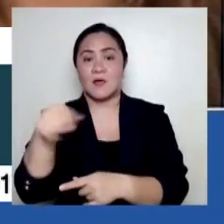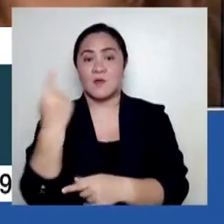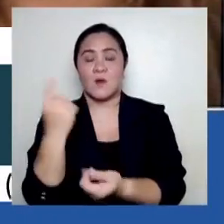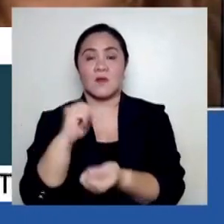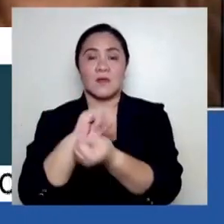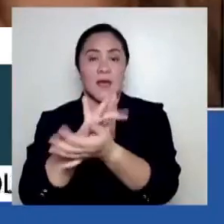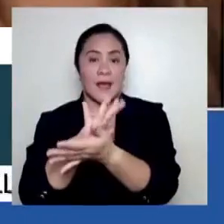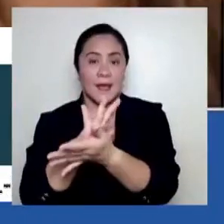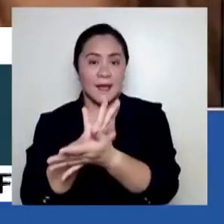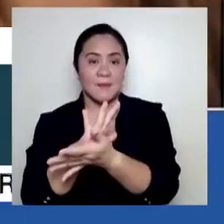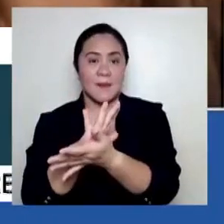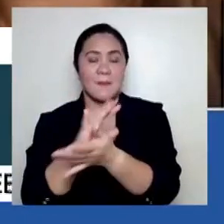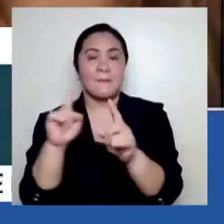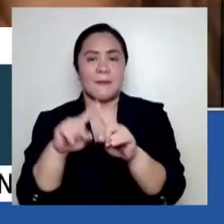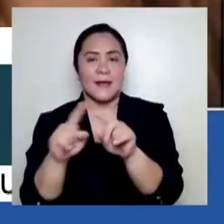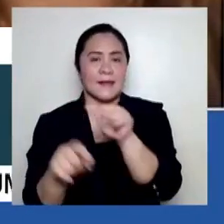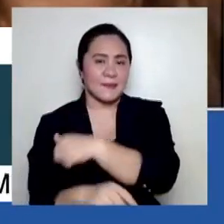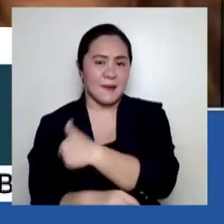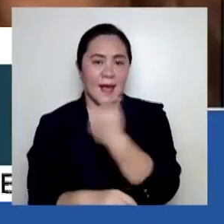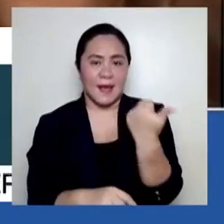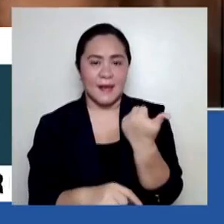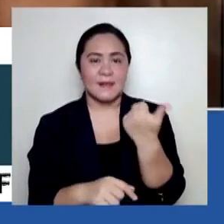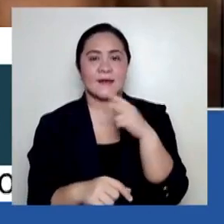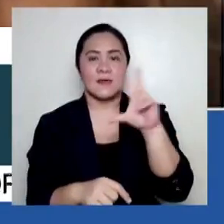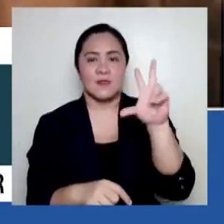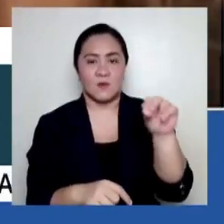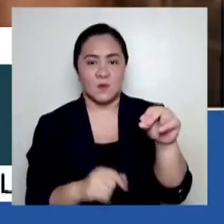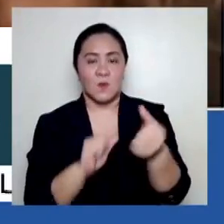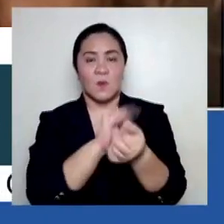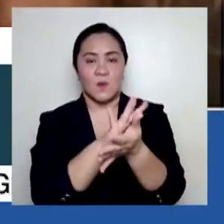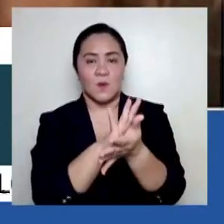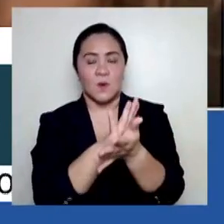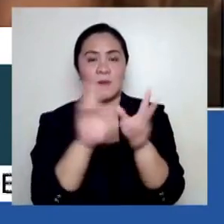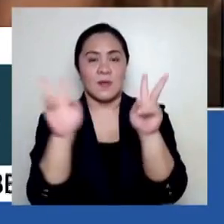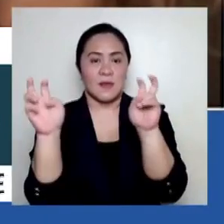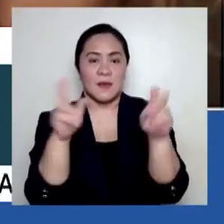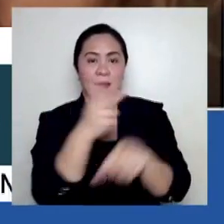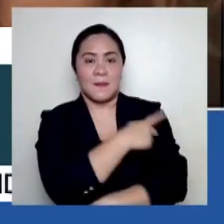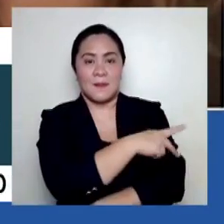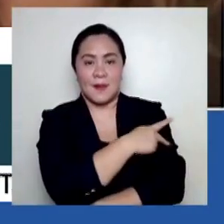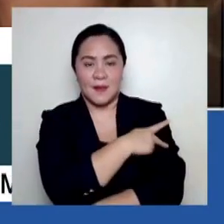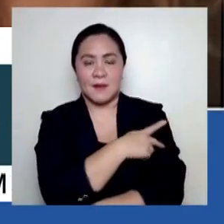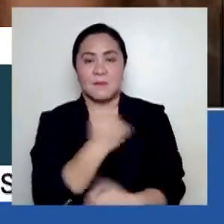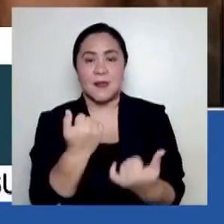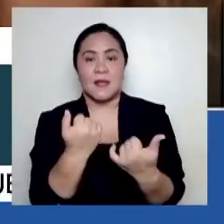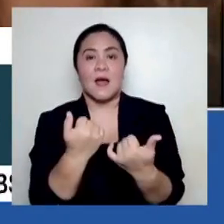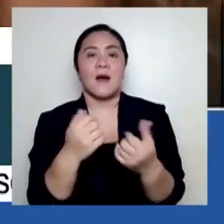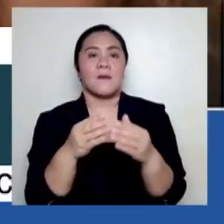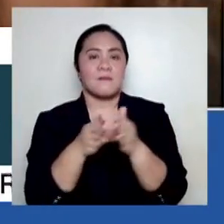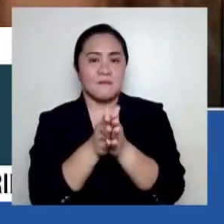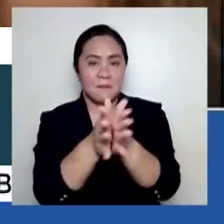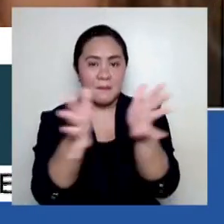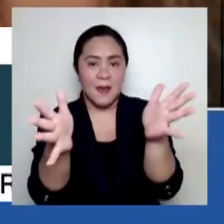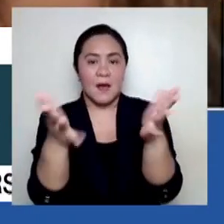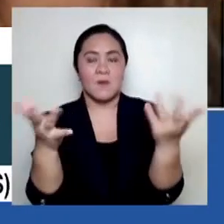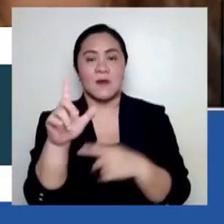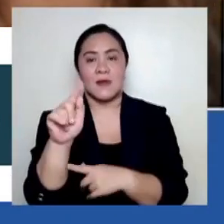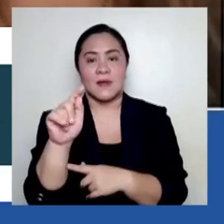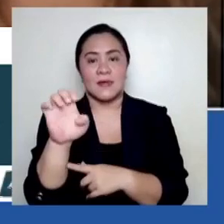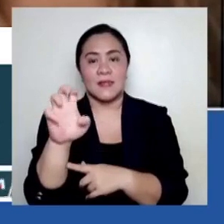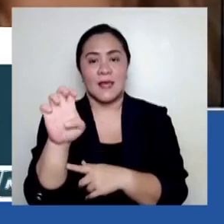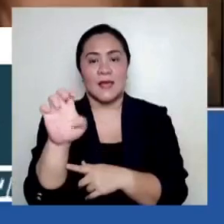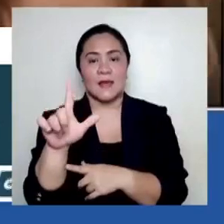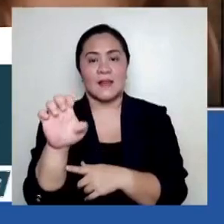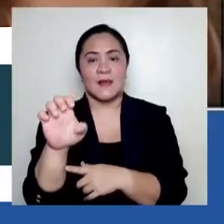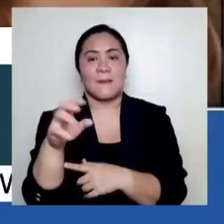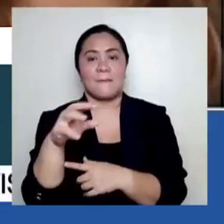hinahandle natin, but we also handle po non-COVID patient. We also expanded po sa telemedicine natin or